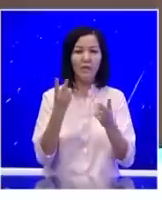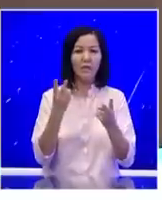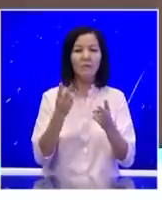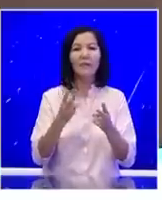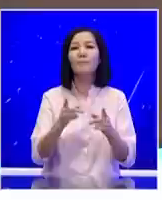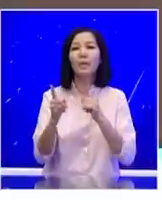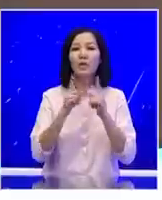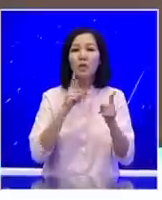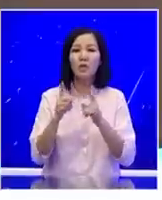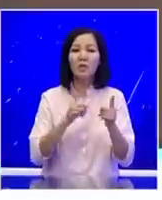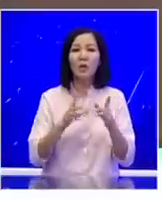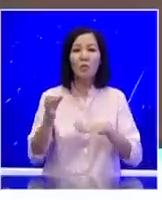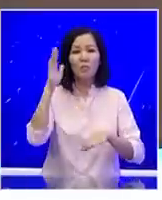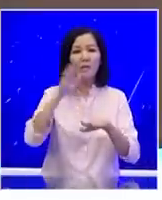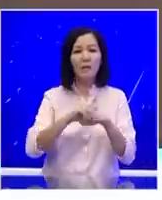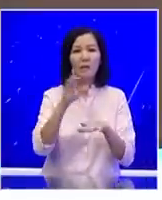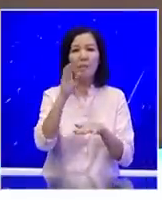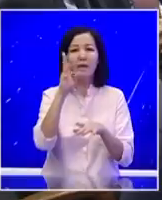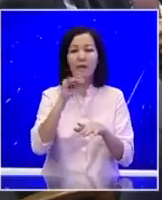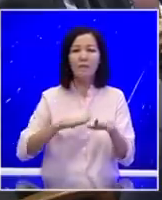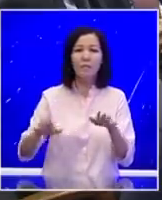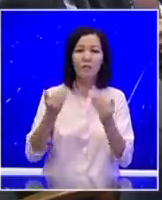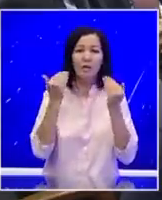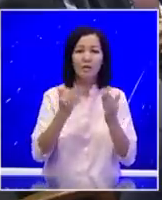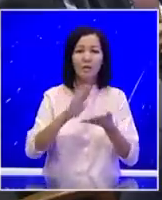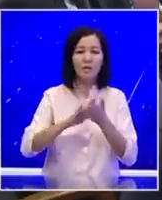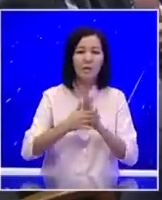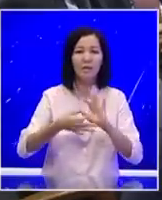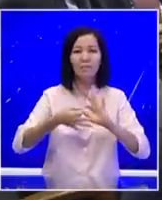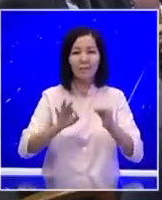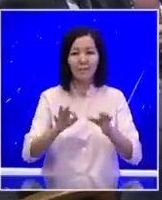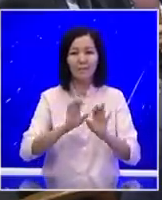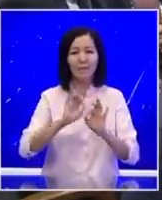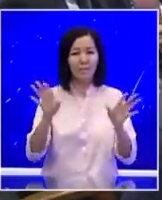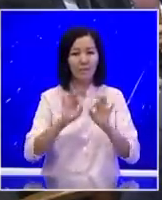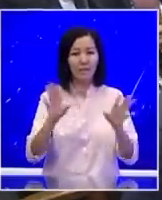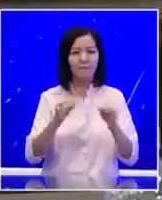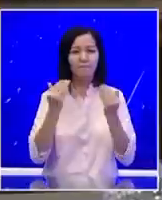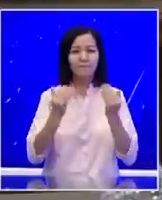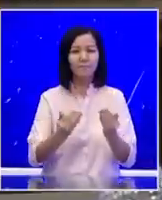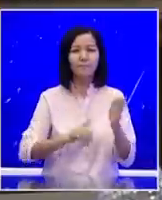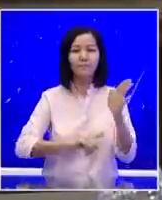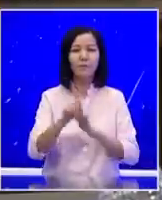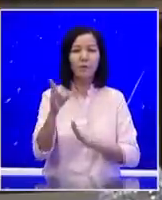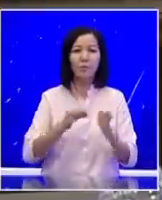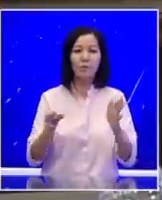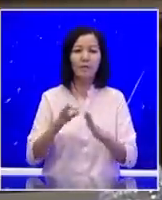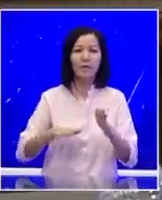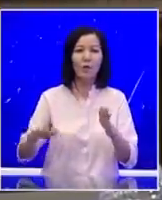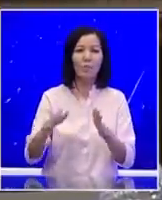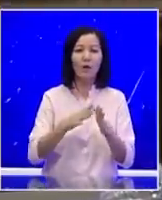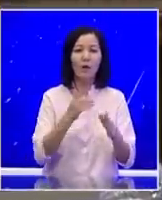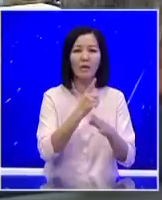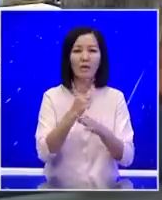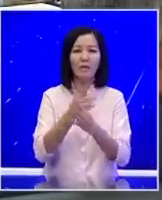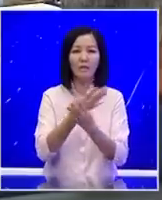тапсырды. Селекторлық жиын соңында облыс әкімі Амандық Баталов та өңірдегі қазіргі жағдайды пысықтады. Бүгіннен бастап облыс аумағы